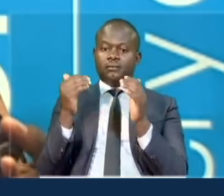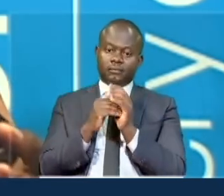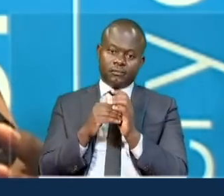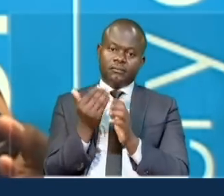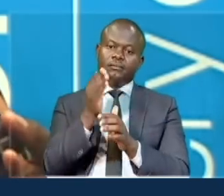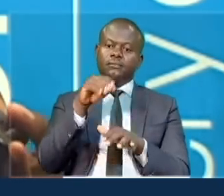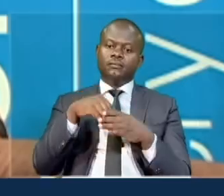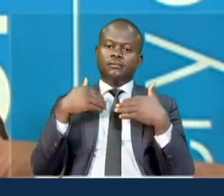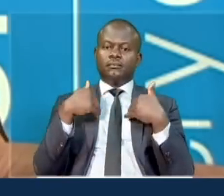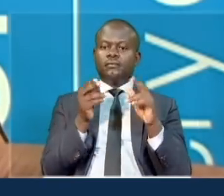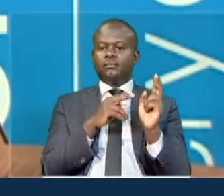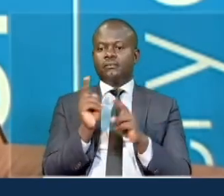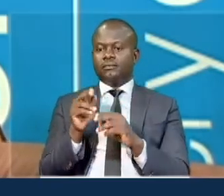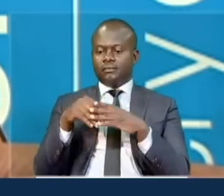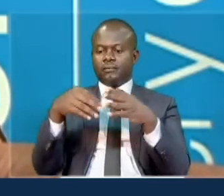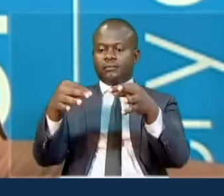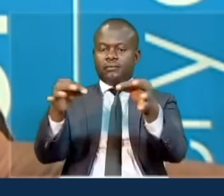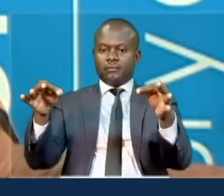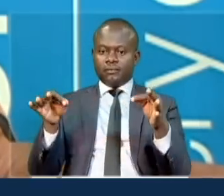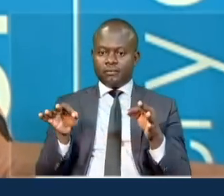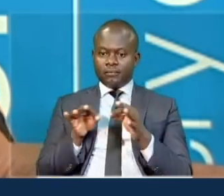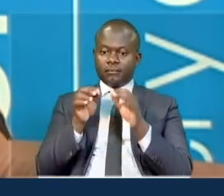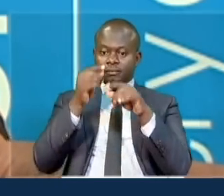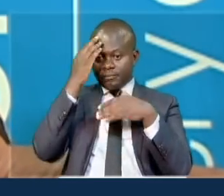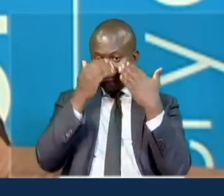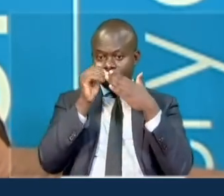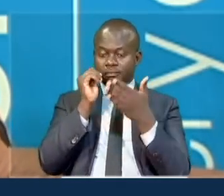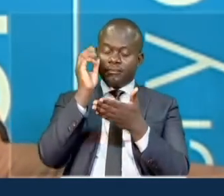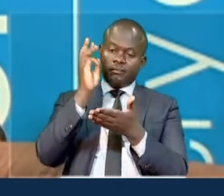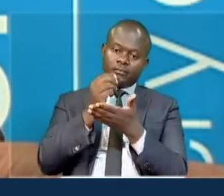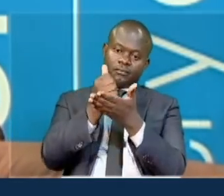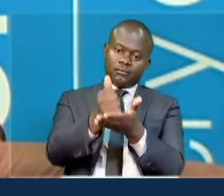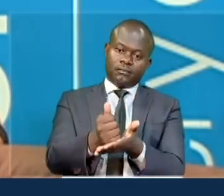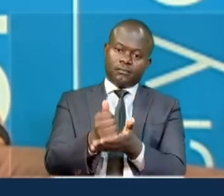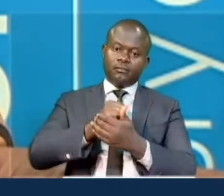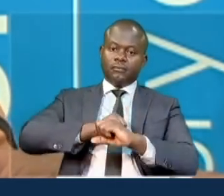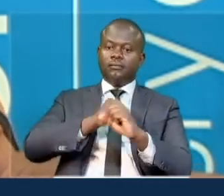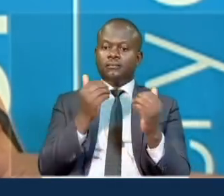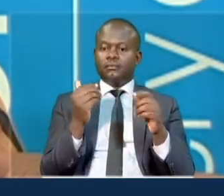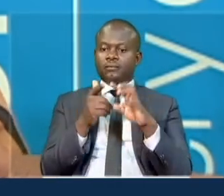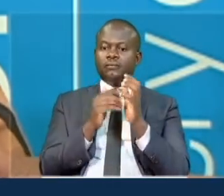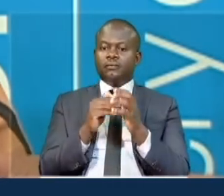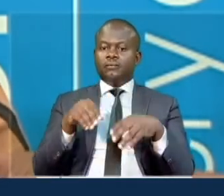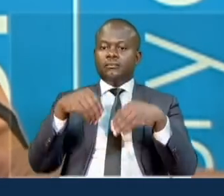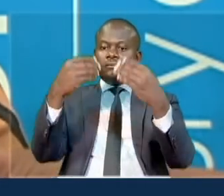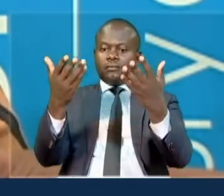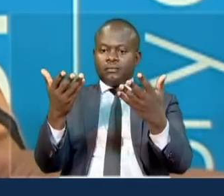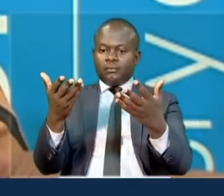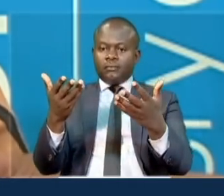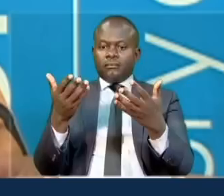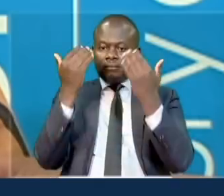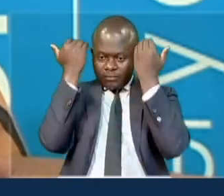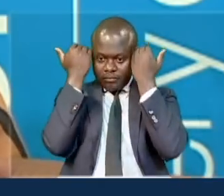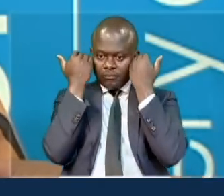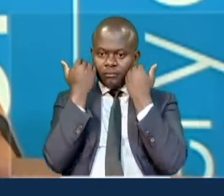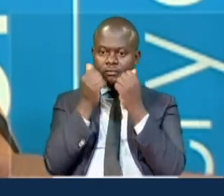anasubire no mu buzima busanzwe. Framework rero yaje kugira ngo izafashe ari ukurinda umwana ariko no kumuha